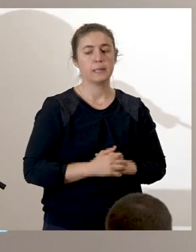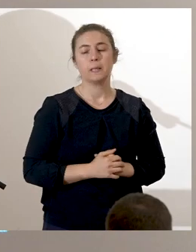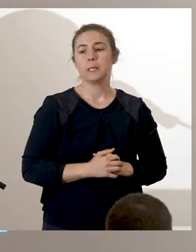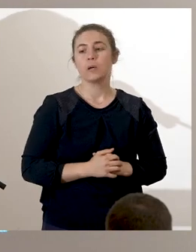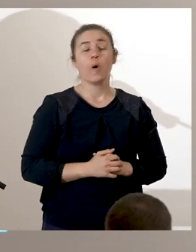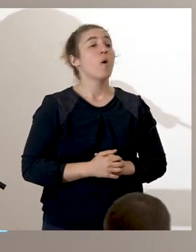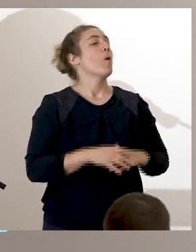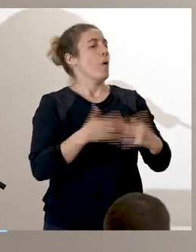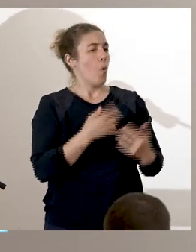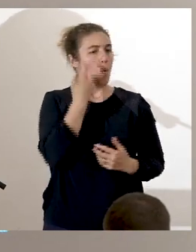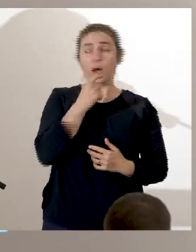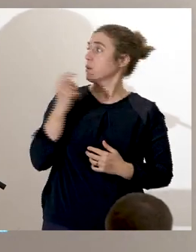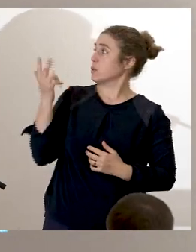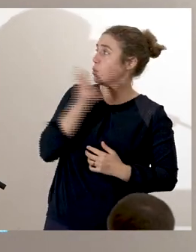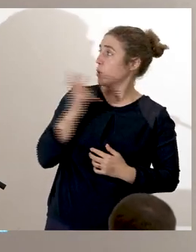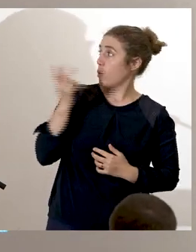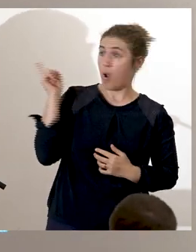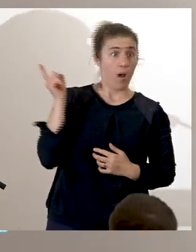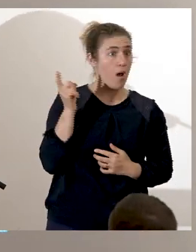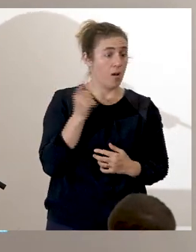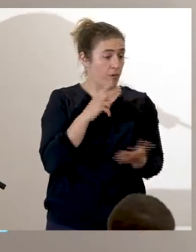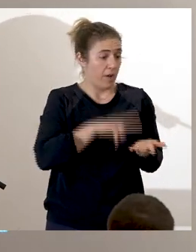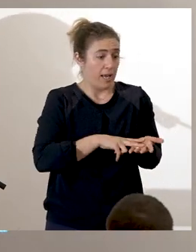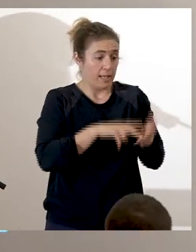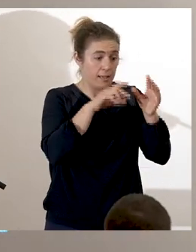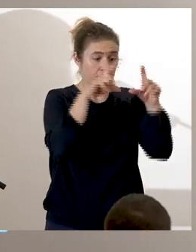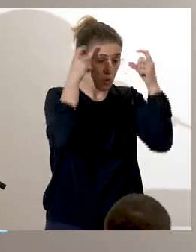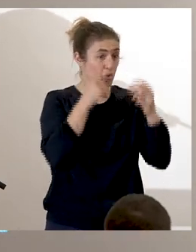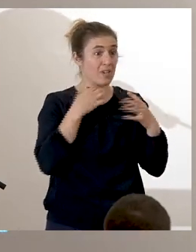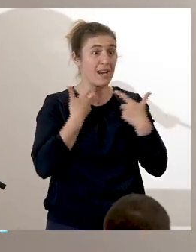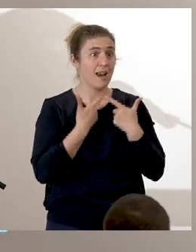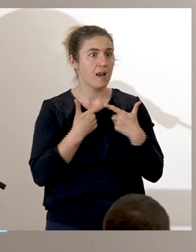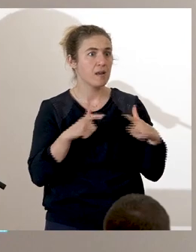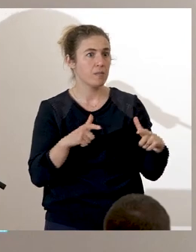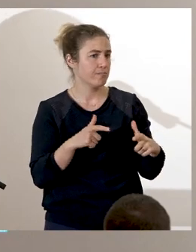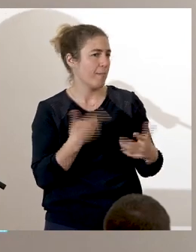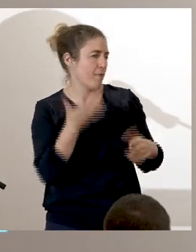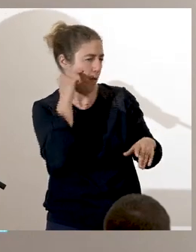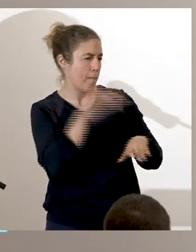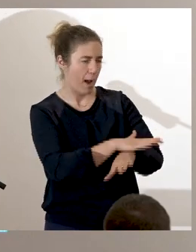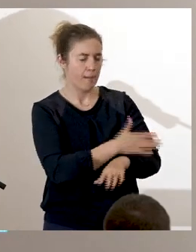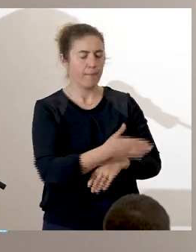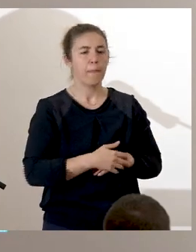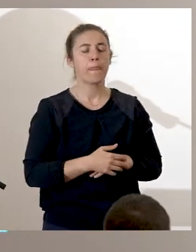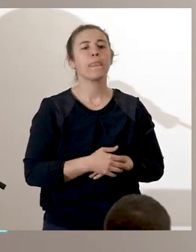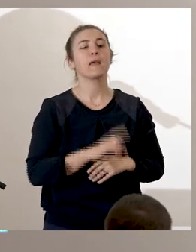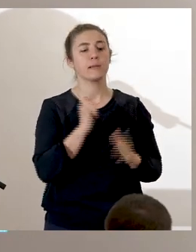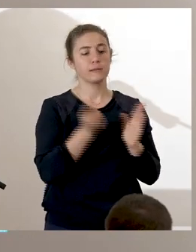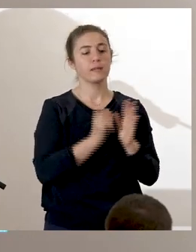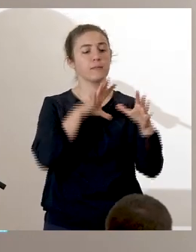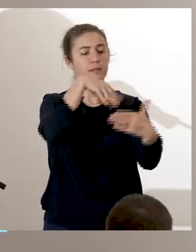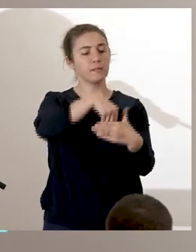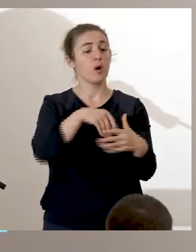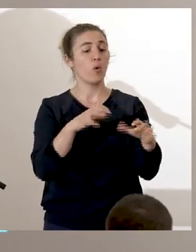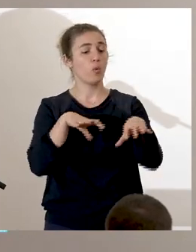trois engagés africains sont juridiquement libres. Ils sont arrivés dans la colonie par le biais du système de